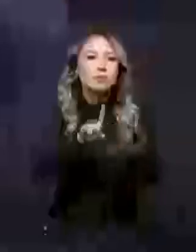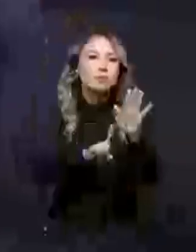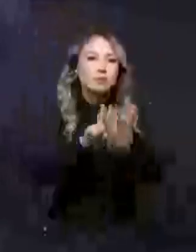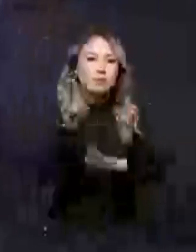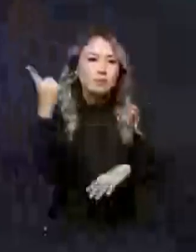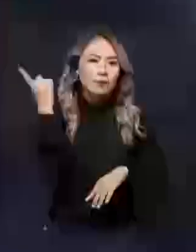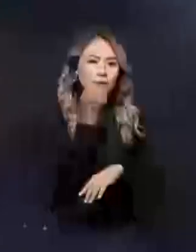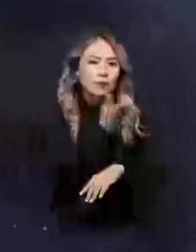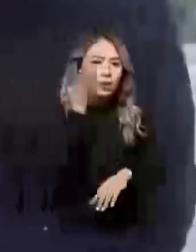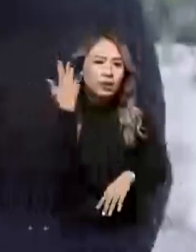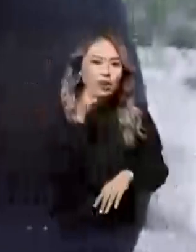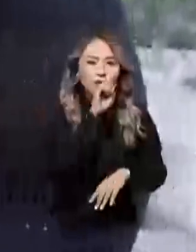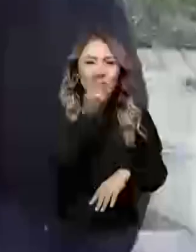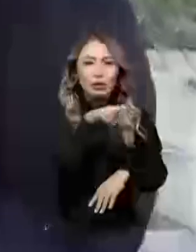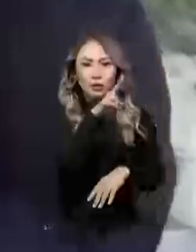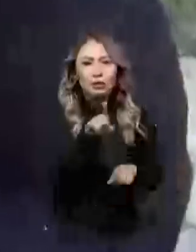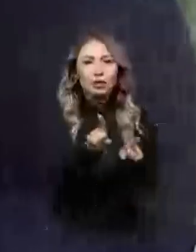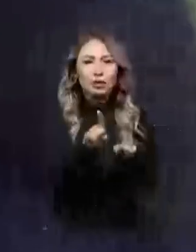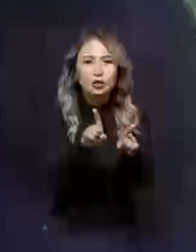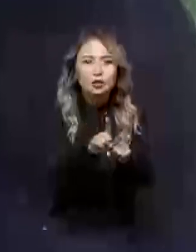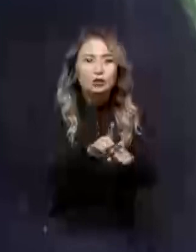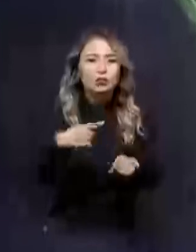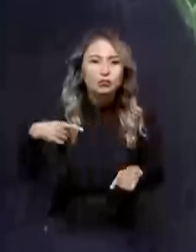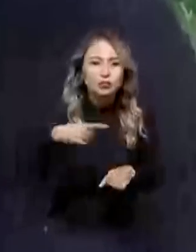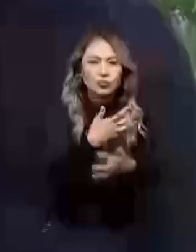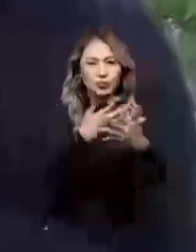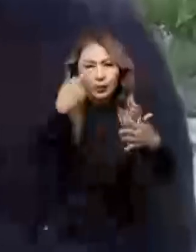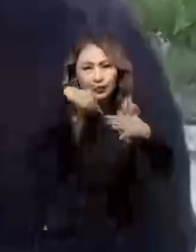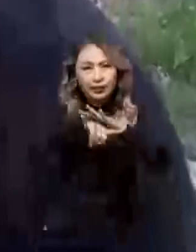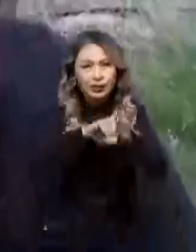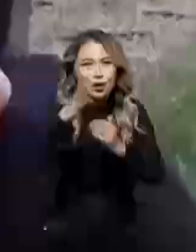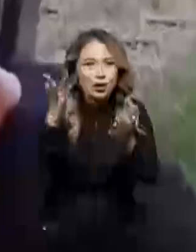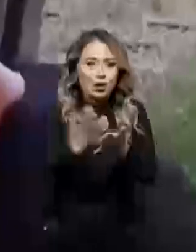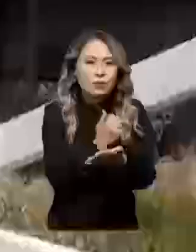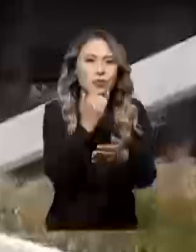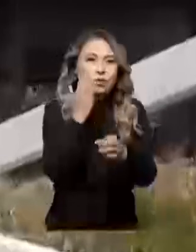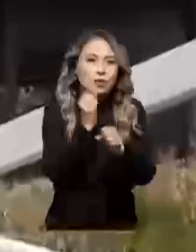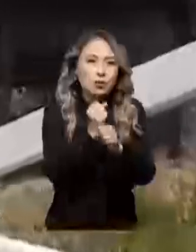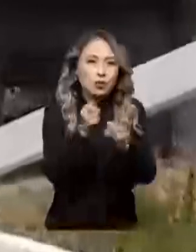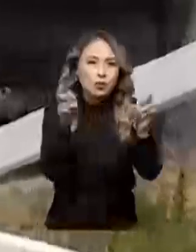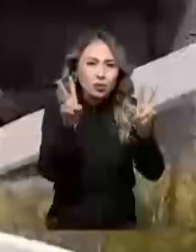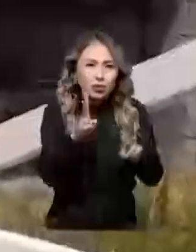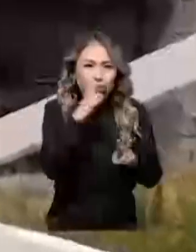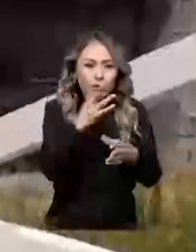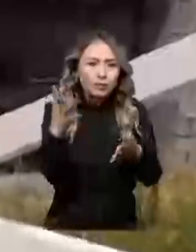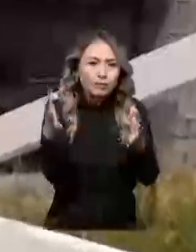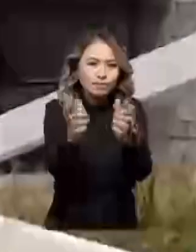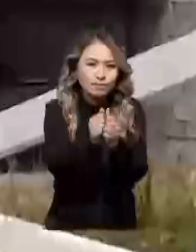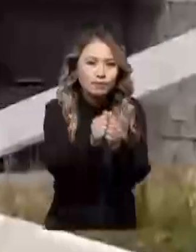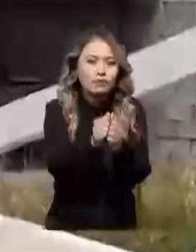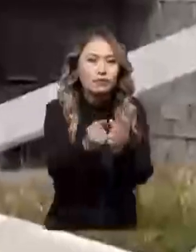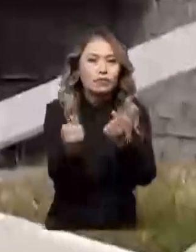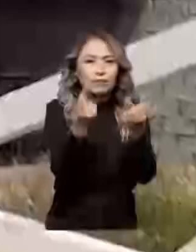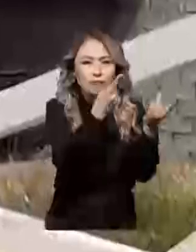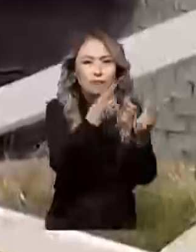мүмкін екенін айтады. Қаптап кезінде жыландар жертөле мен туннельдерден де табылды. Мамандар оларды арнайы құралдың көмегімен ұстап, қала